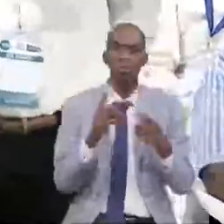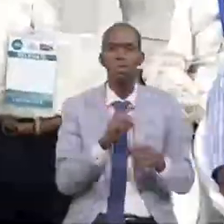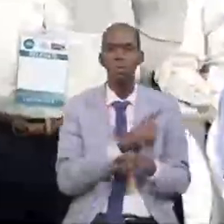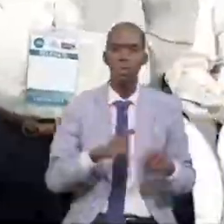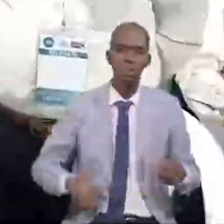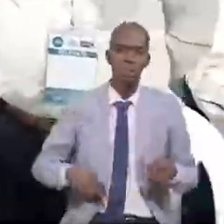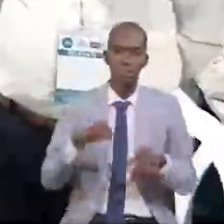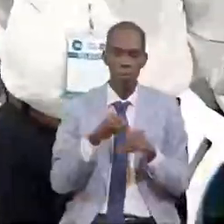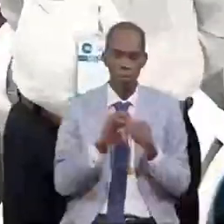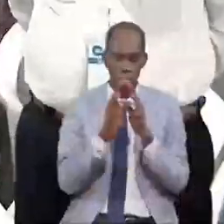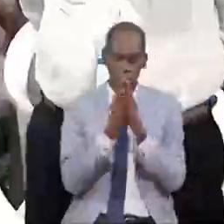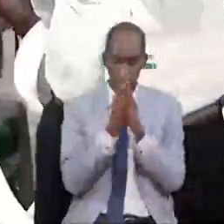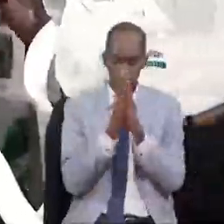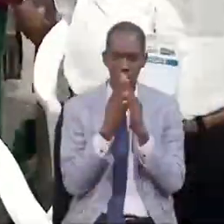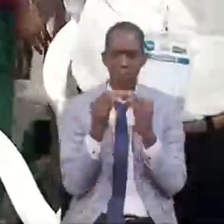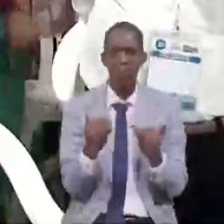prière.